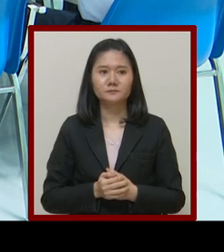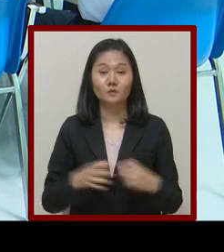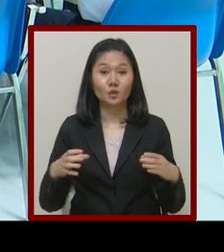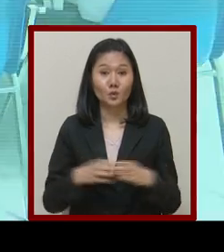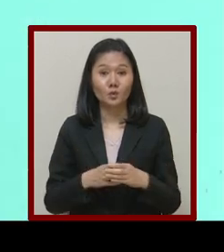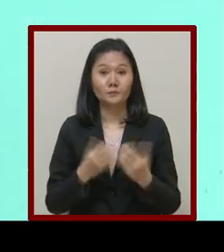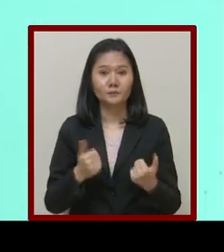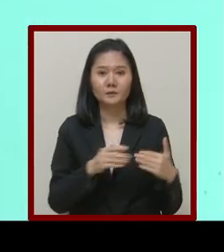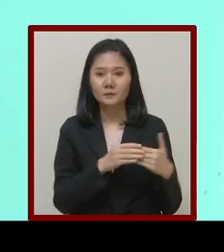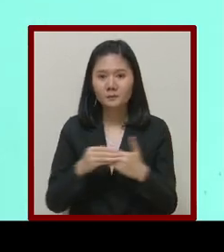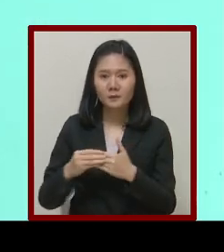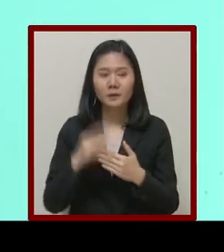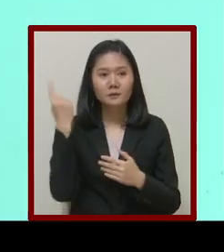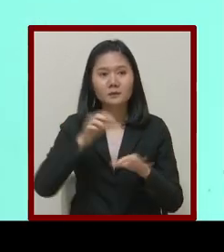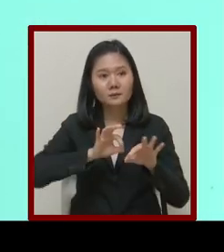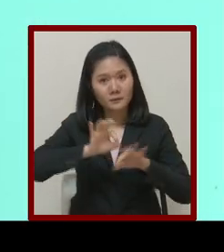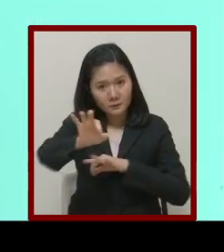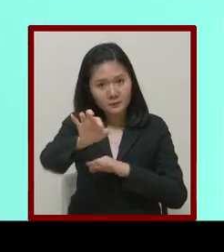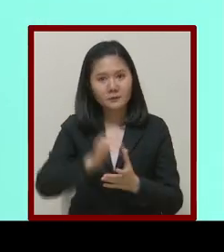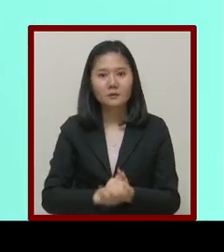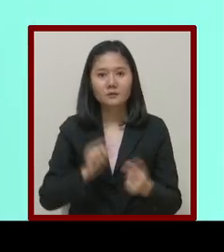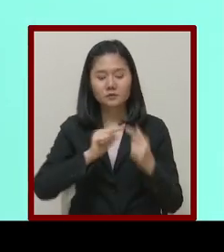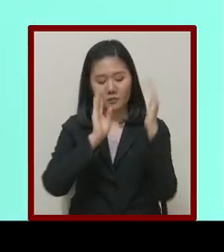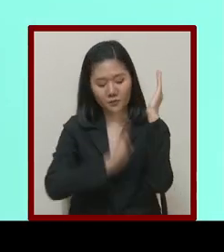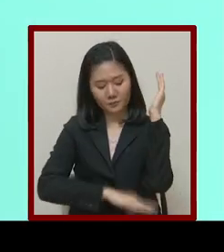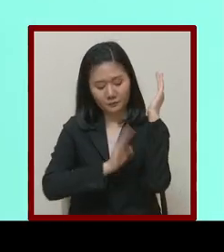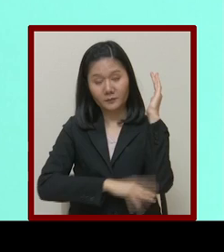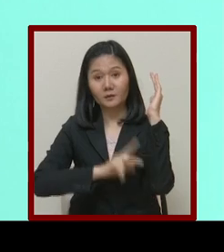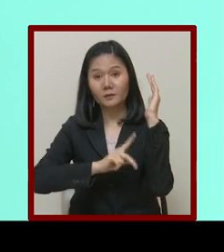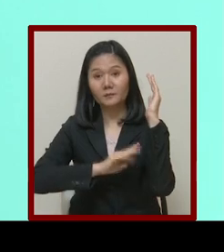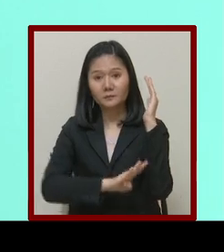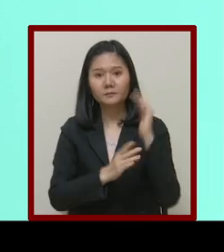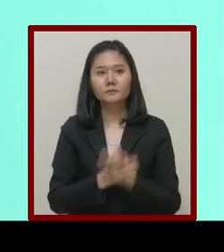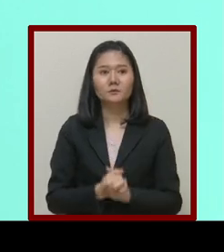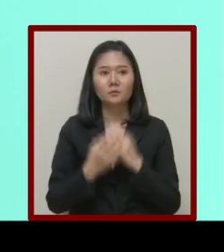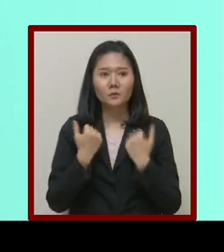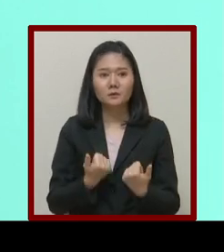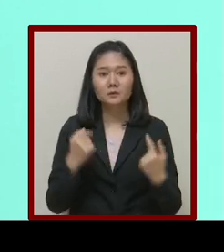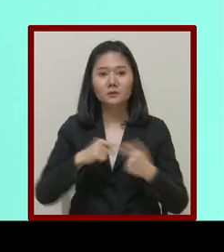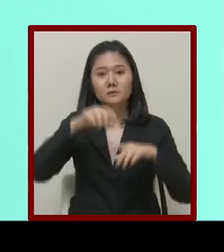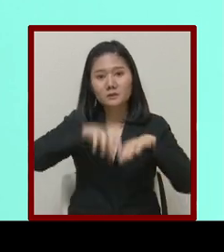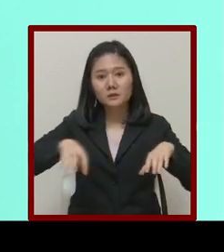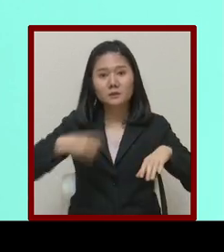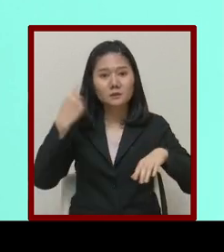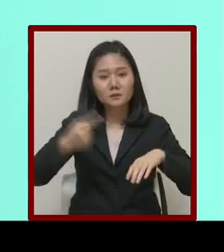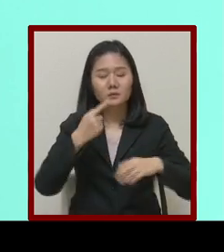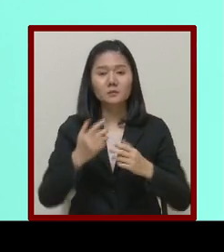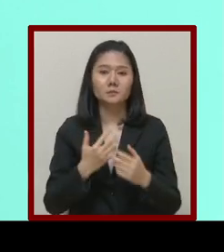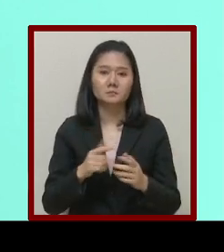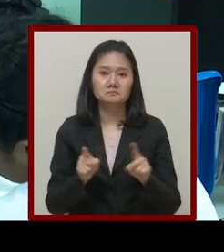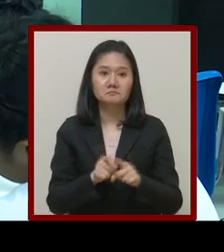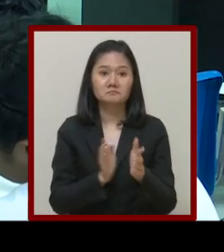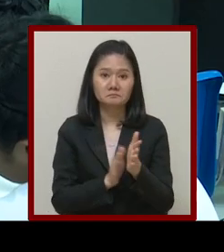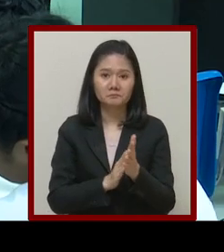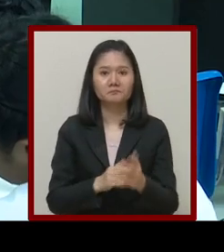พื่อนกลุ่มนี้ก็ค่อนข้างจะพาเราไปเที่ยวไกลนิดนึงนะคะไปถึงภาคใต้นะคะจังหวัดกระบี่ซึ่งก็เป็นแหล่งท่องเที่ยวที่ได้รับความนิยม